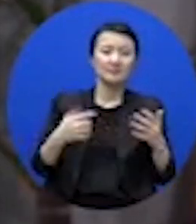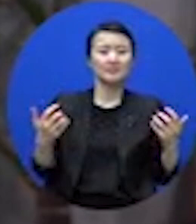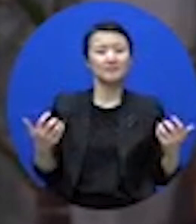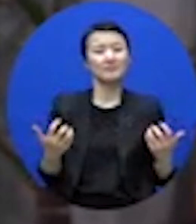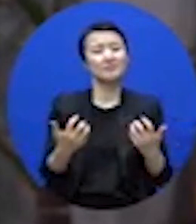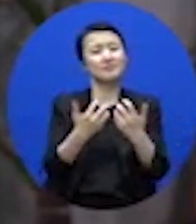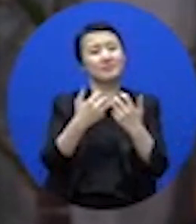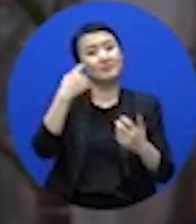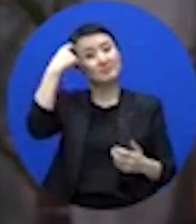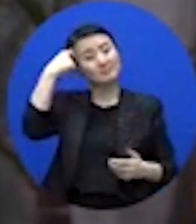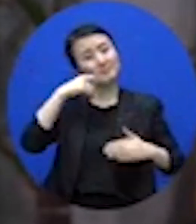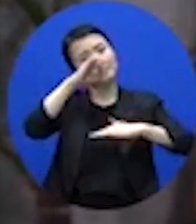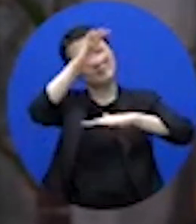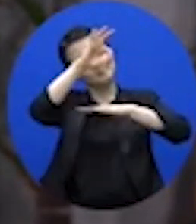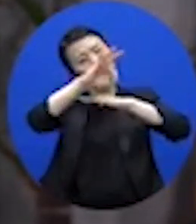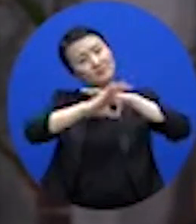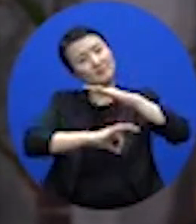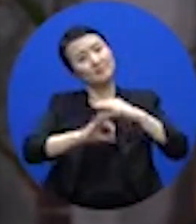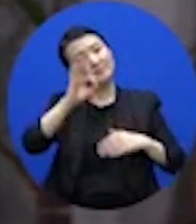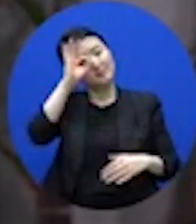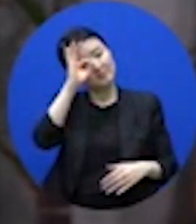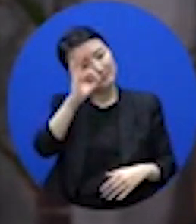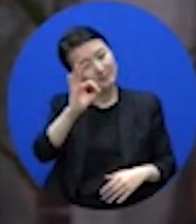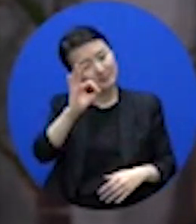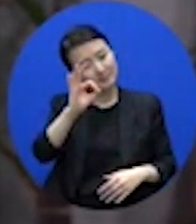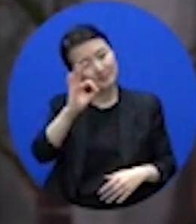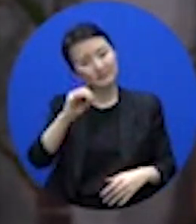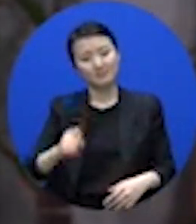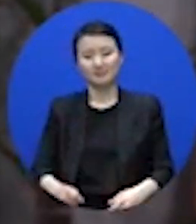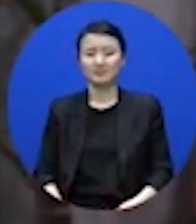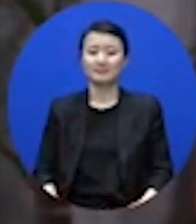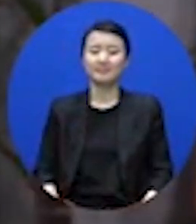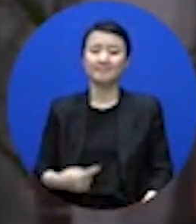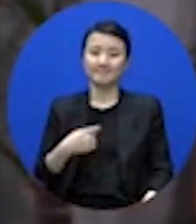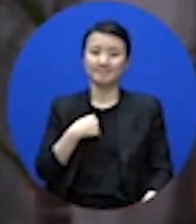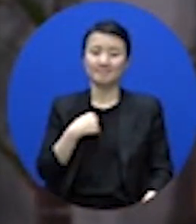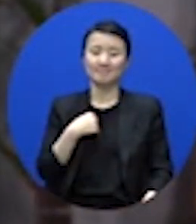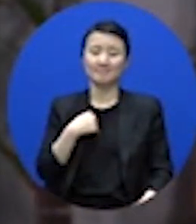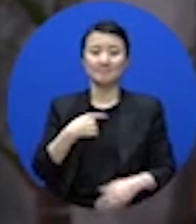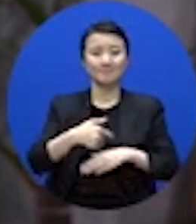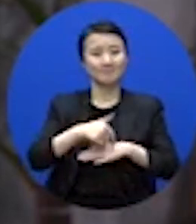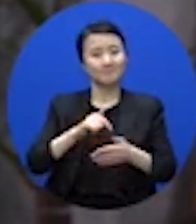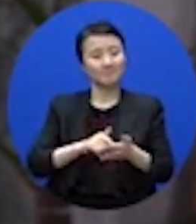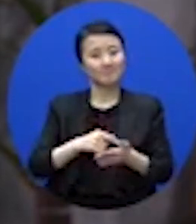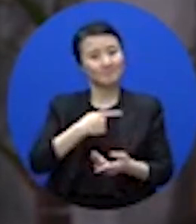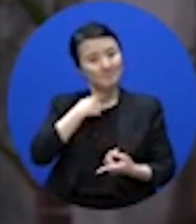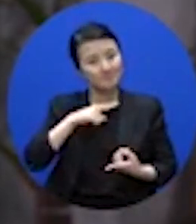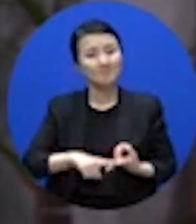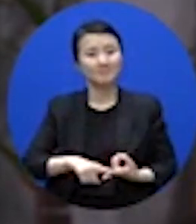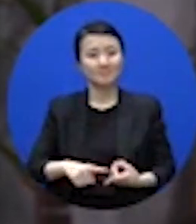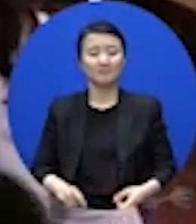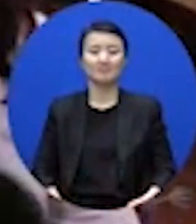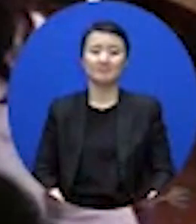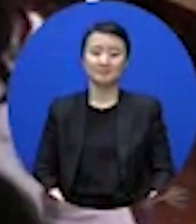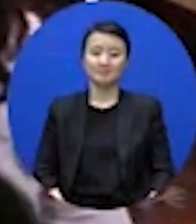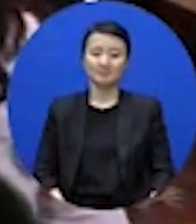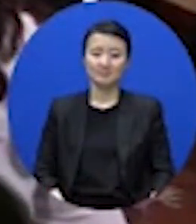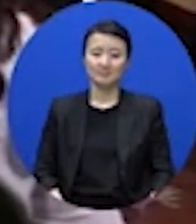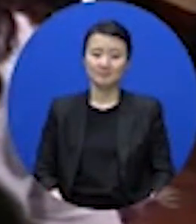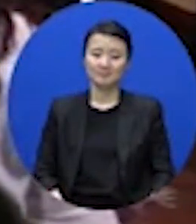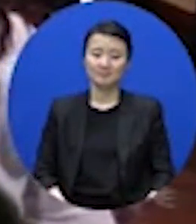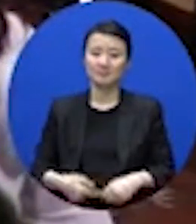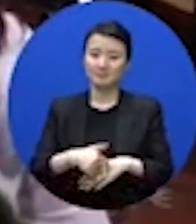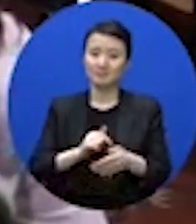노을의 석양의 다른 아름다움, 눈부심을 참 좋아하게 됐어요. 다른 것들.